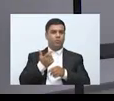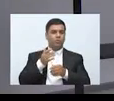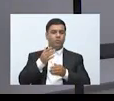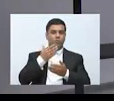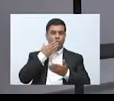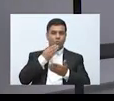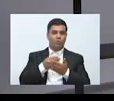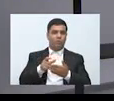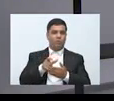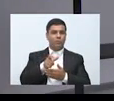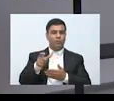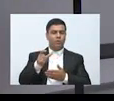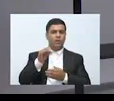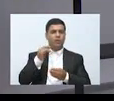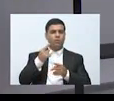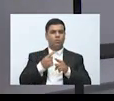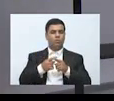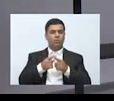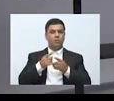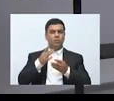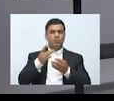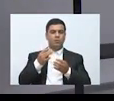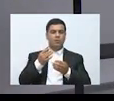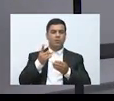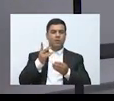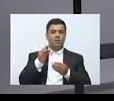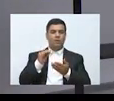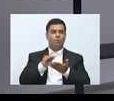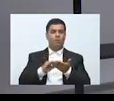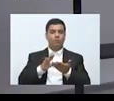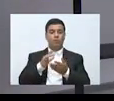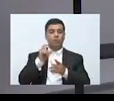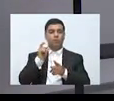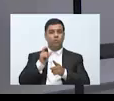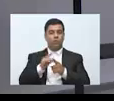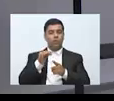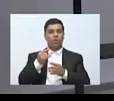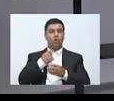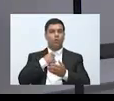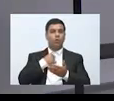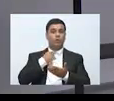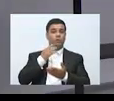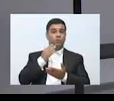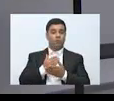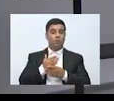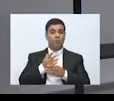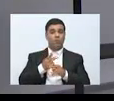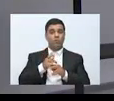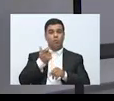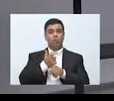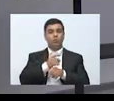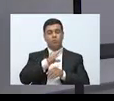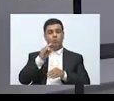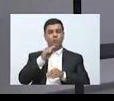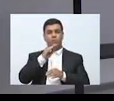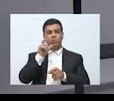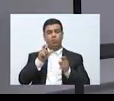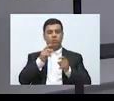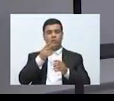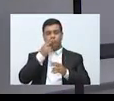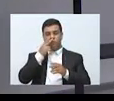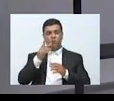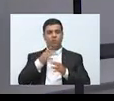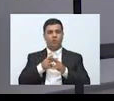yo'li, betakror so'zi va ovozi borligi bilan o'quvchi ko'nglini rom eta